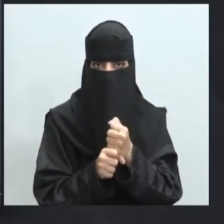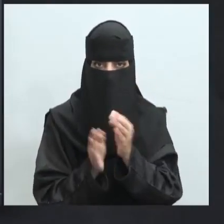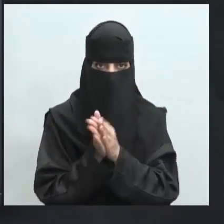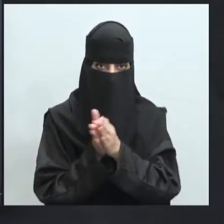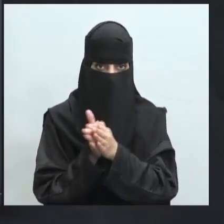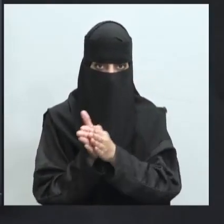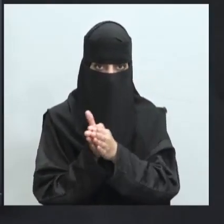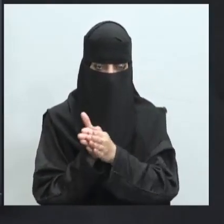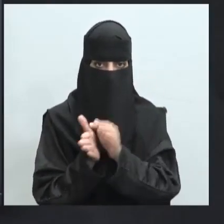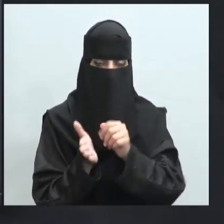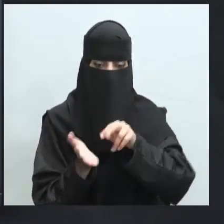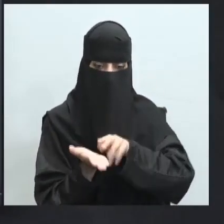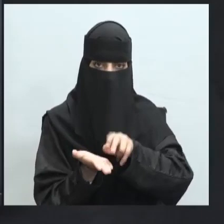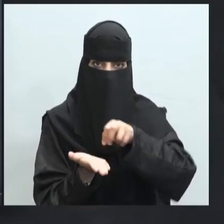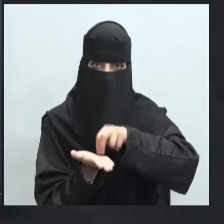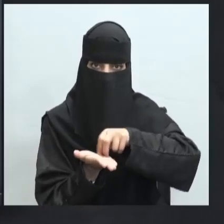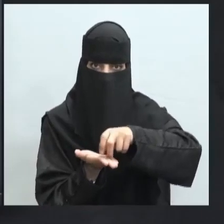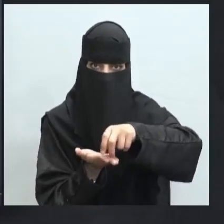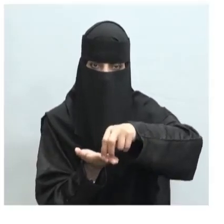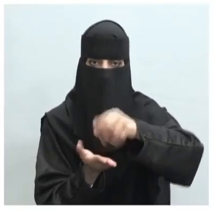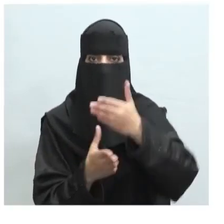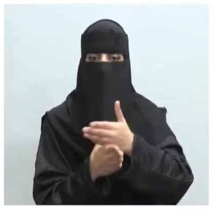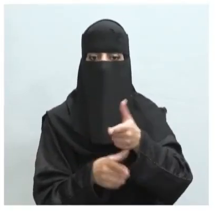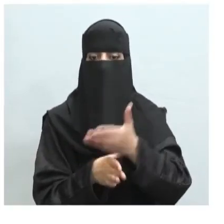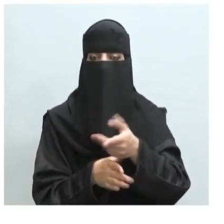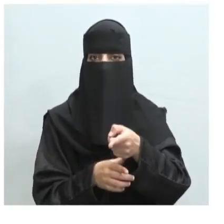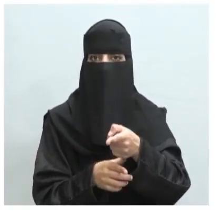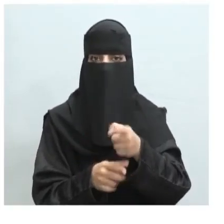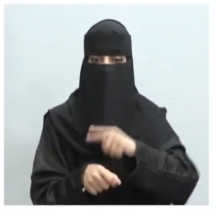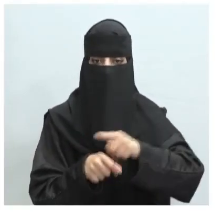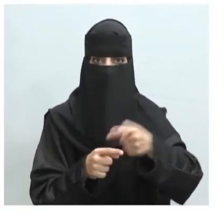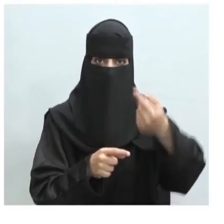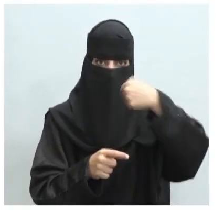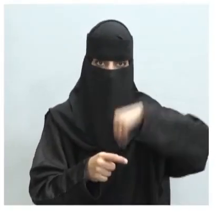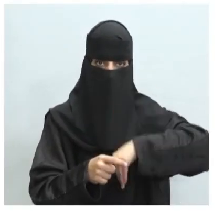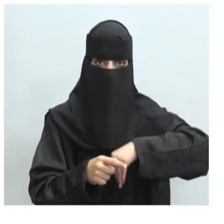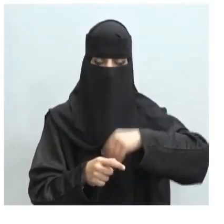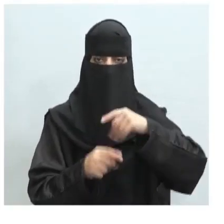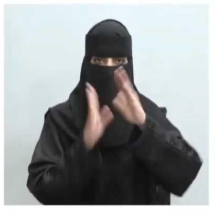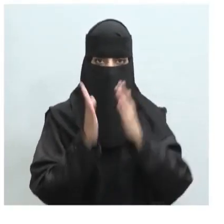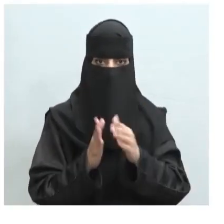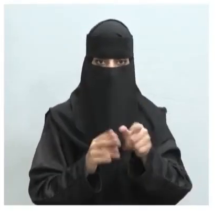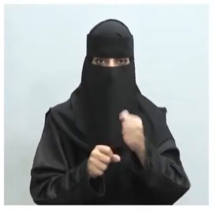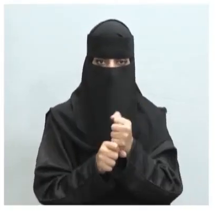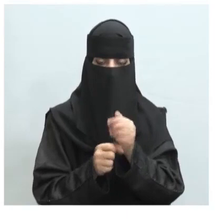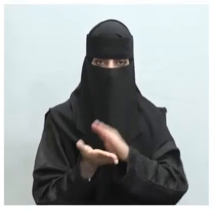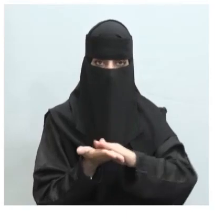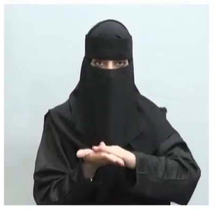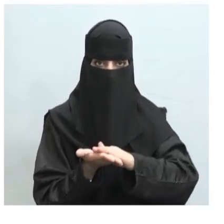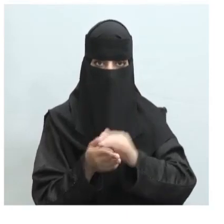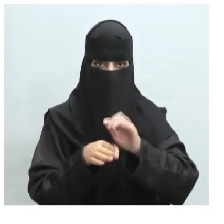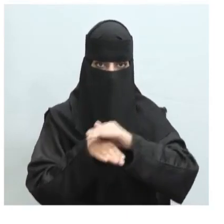عندما يمشي ذلك الشخص في سجاد من هذا السجاد الى اجسامنا وعندما نقوم بلمس